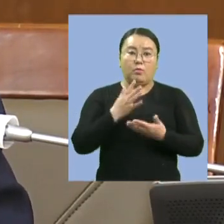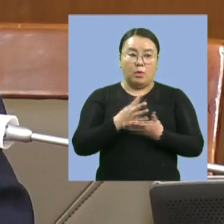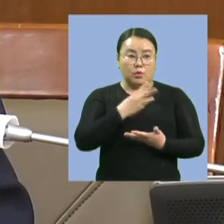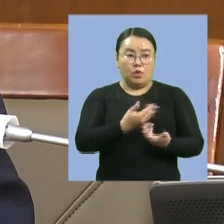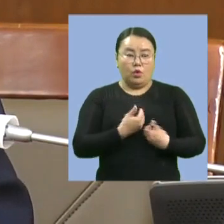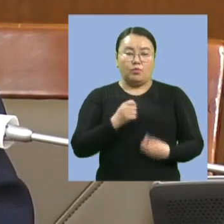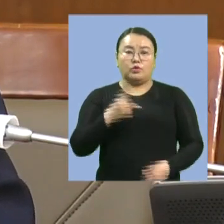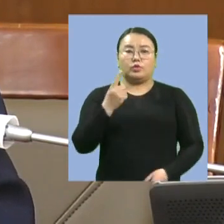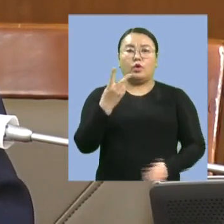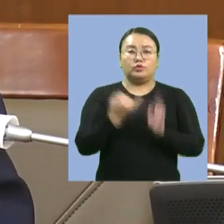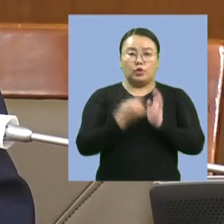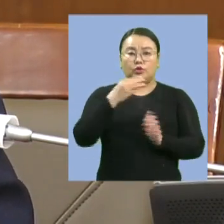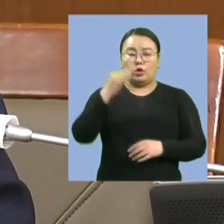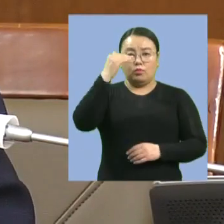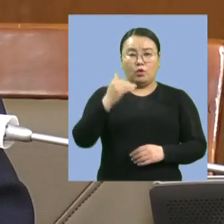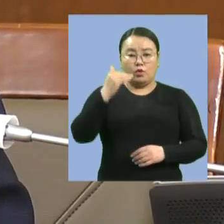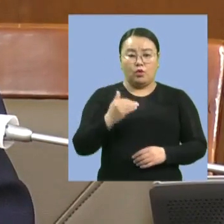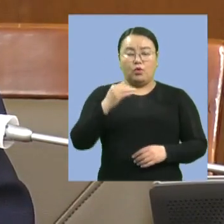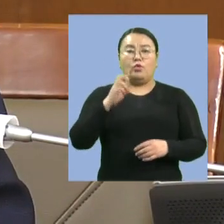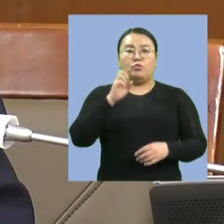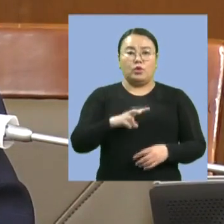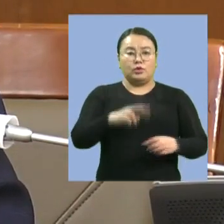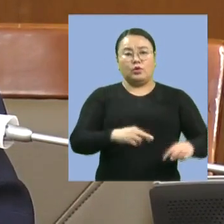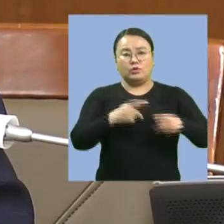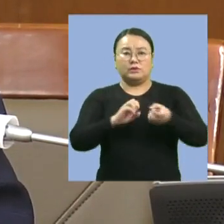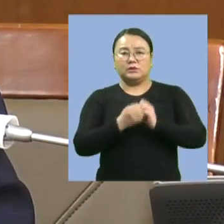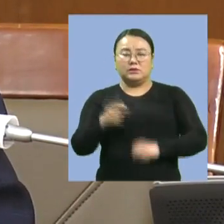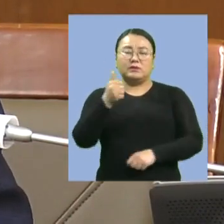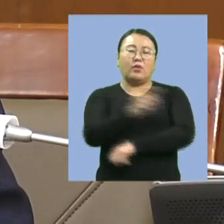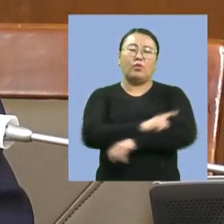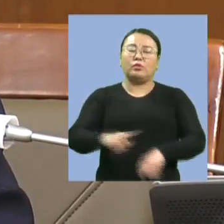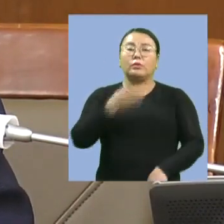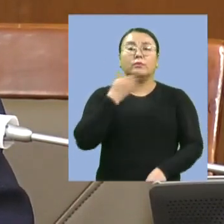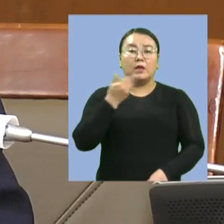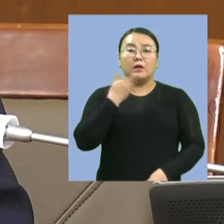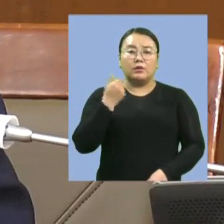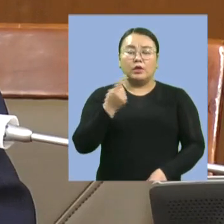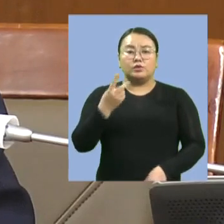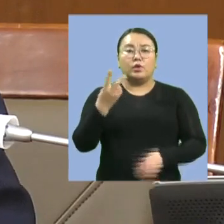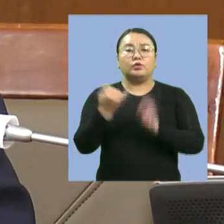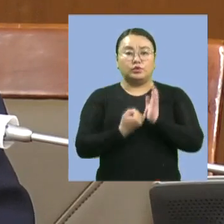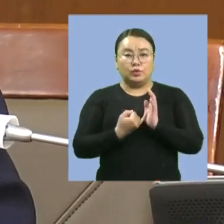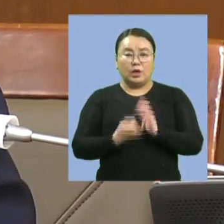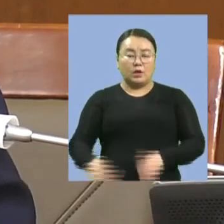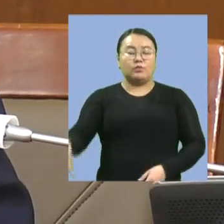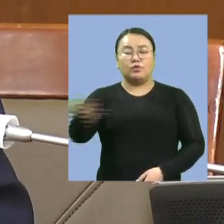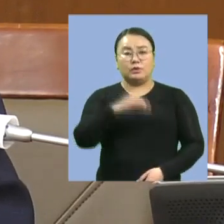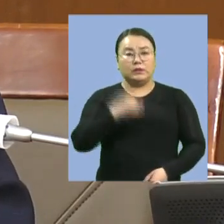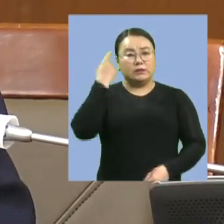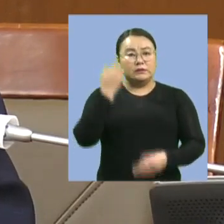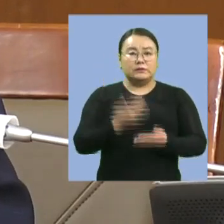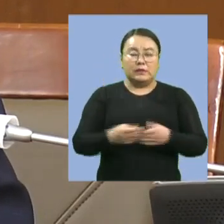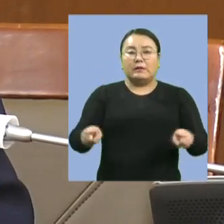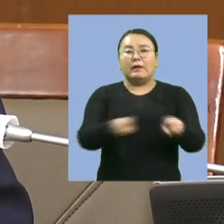126 гэдэг тооноос доошо буух юм бол энэ өөрчлөлтийг хийгээд үр дүн гарахгүй. Тэгэхээр 126 дээрээ